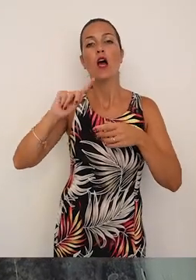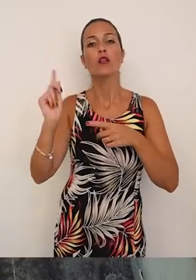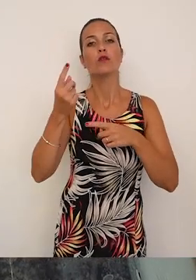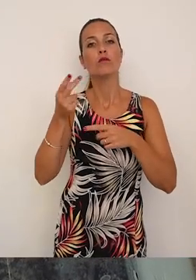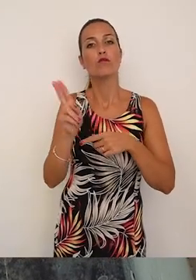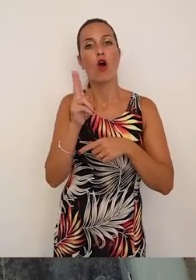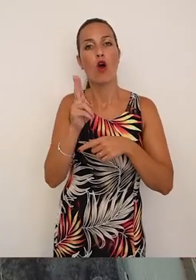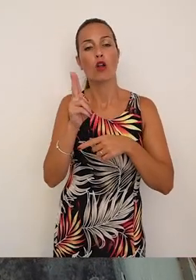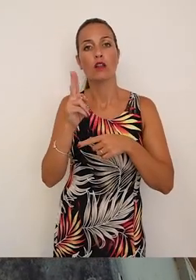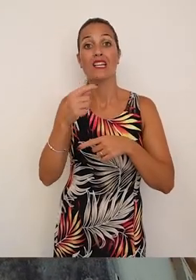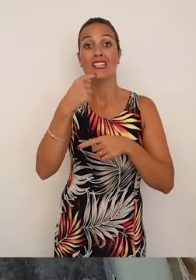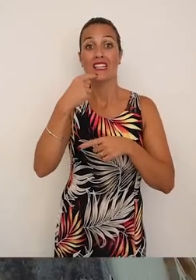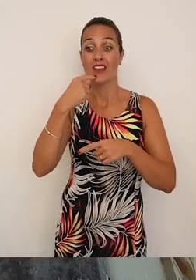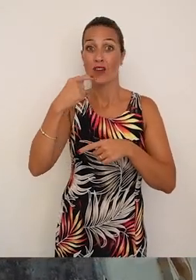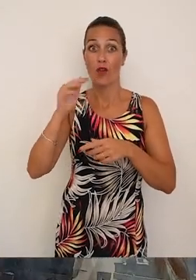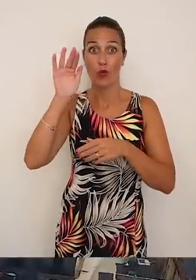future generazioni.